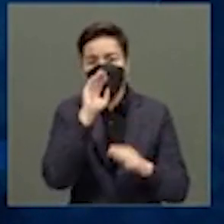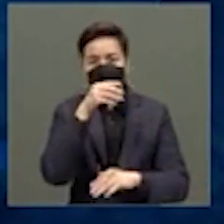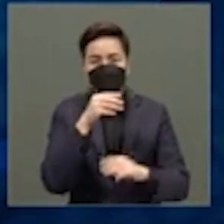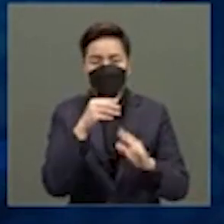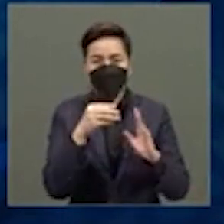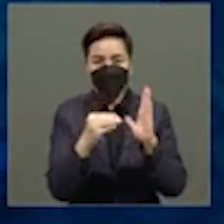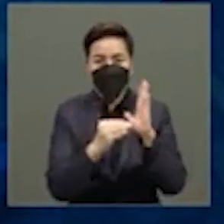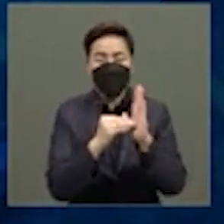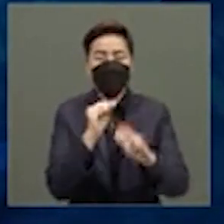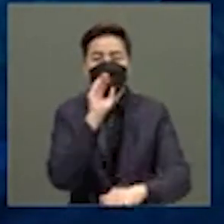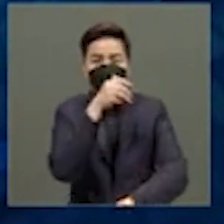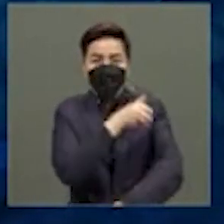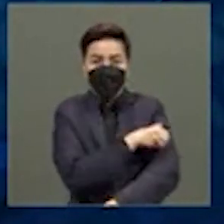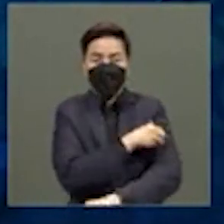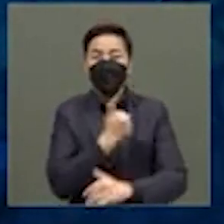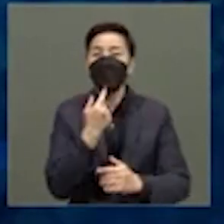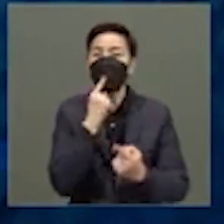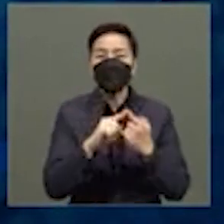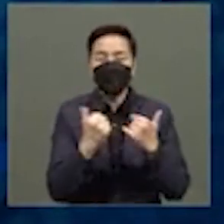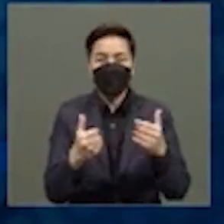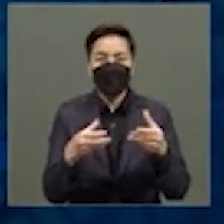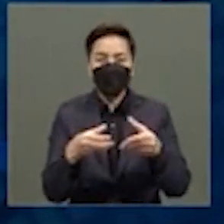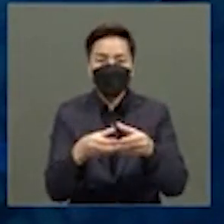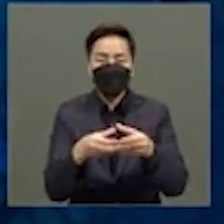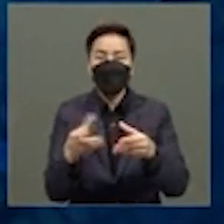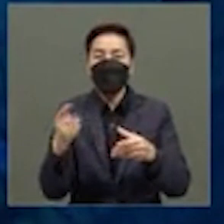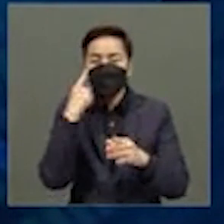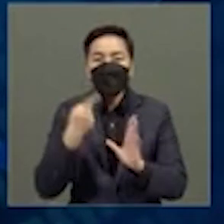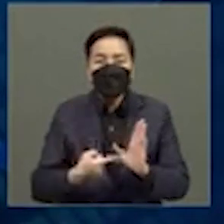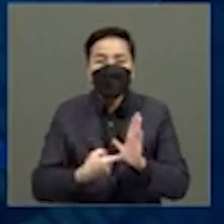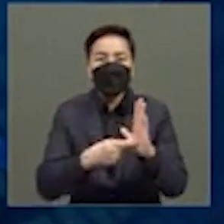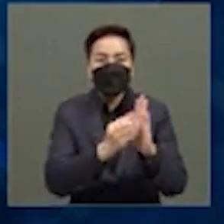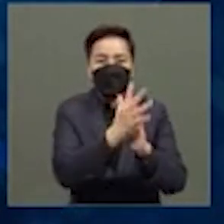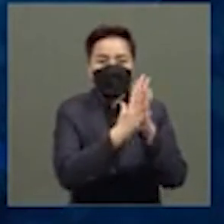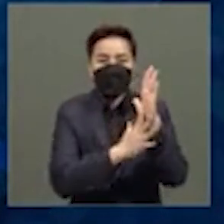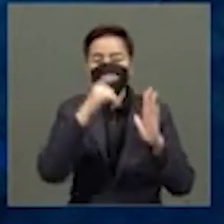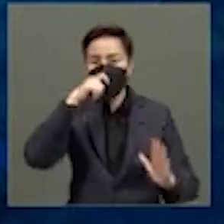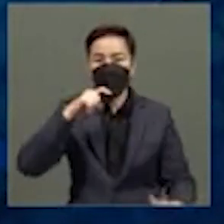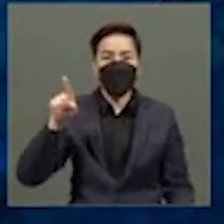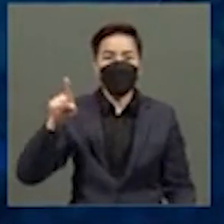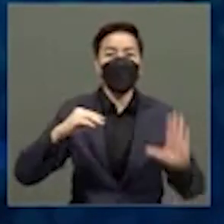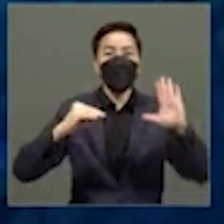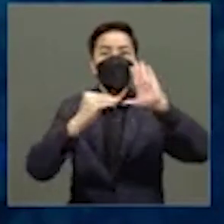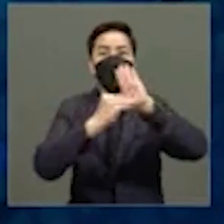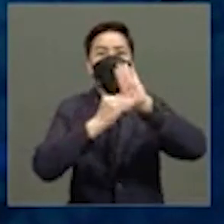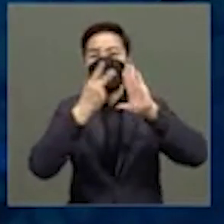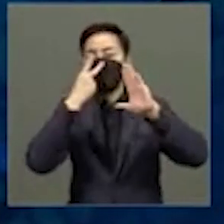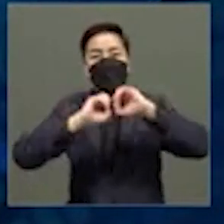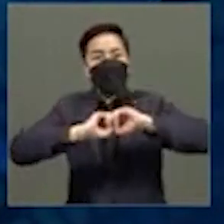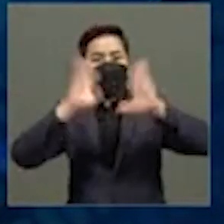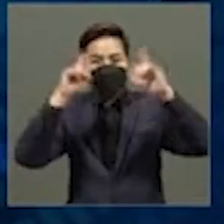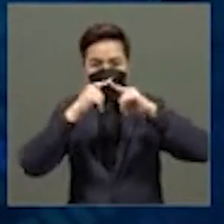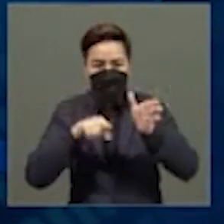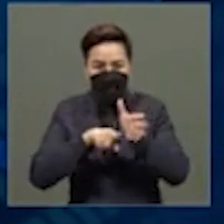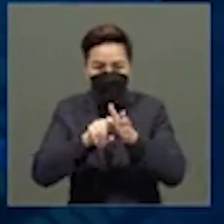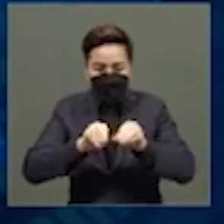คะวันนี้ในที่ประชุมทางจิสด้าได้นำเสนอแผนภาพให้เห็นชัดเจนลักษณะของการกระจ